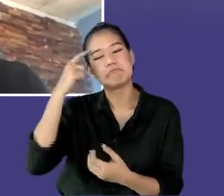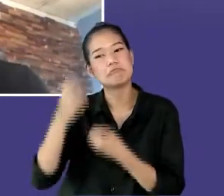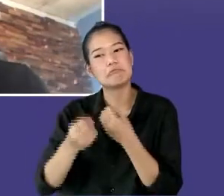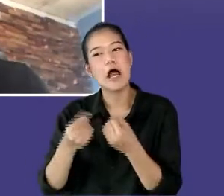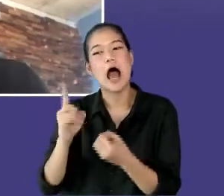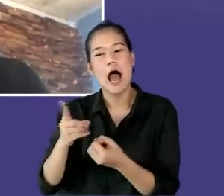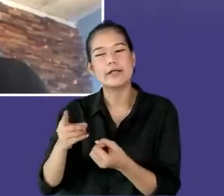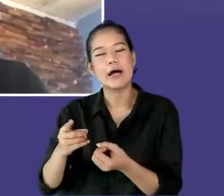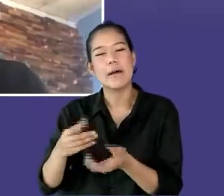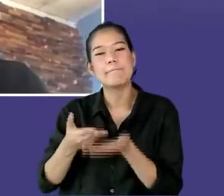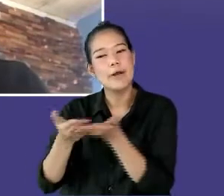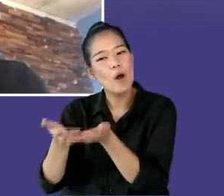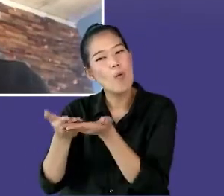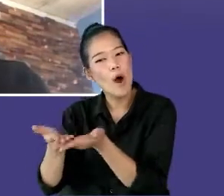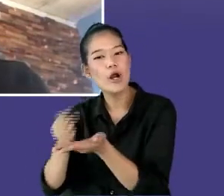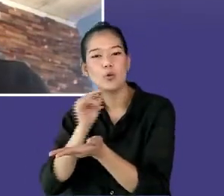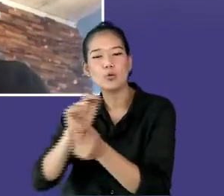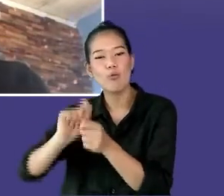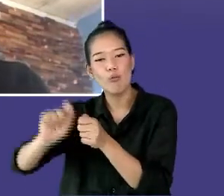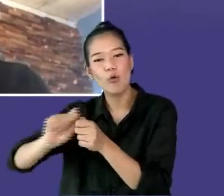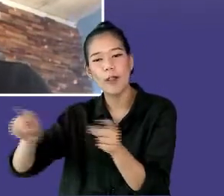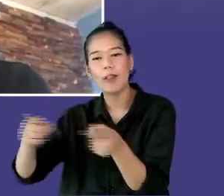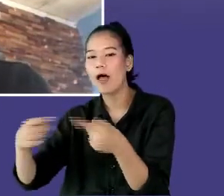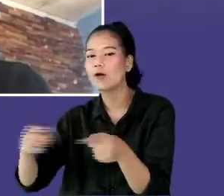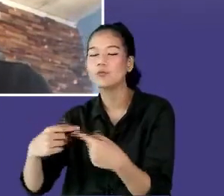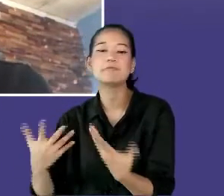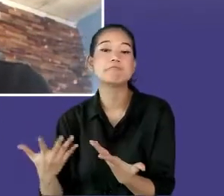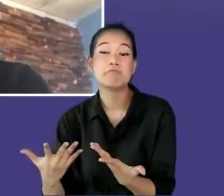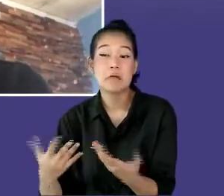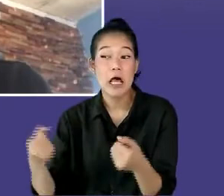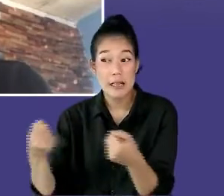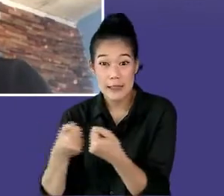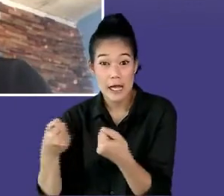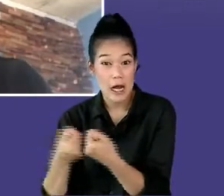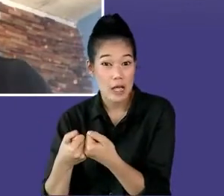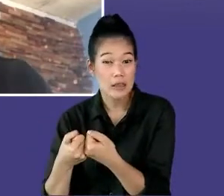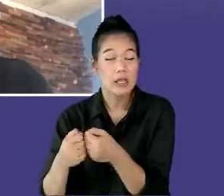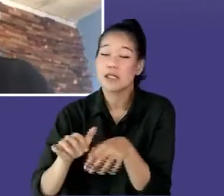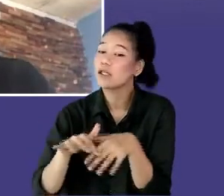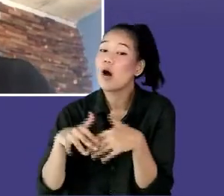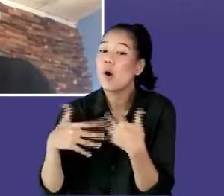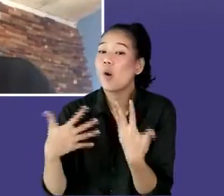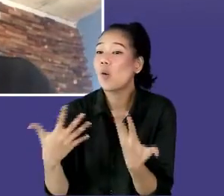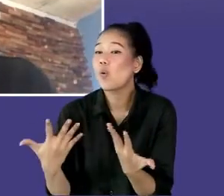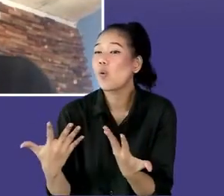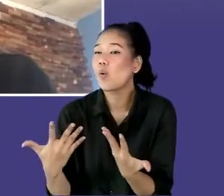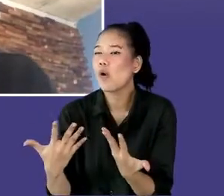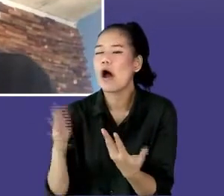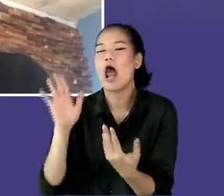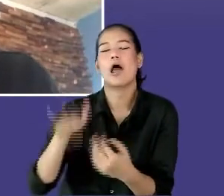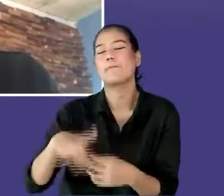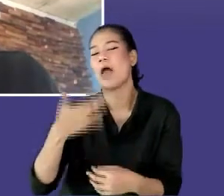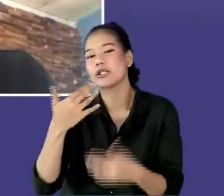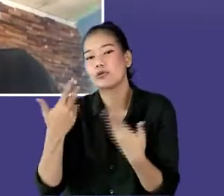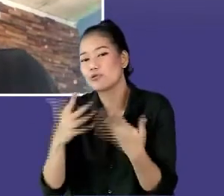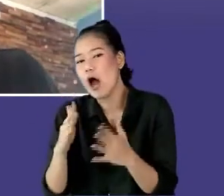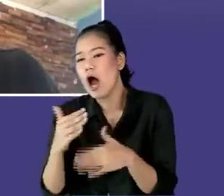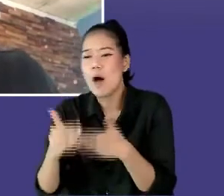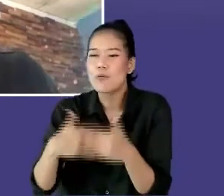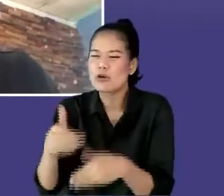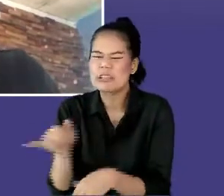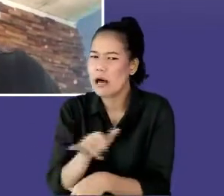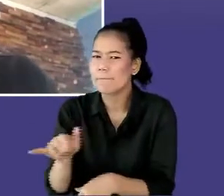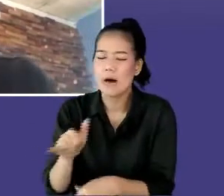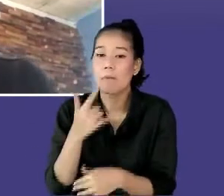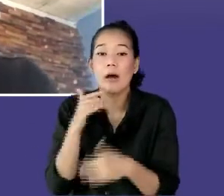ini ketika ditawarkan lagu ini, apakah ini challenge tertentu atau pada umumnya memang mencipta lagu prosesnya kurang